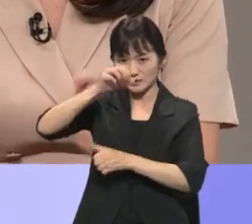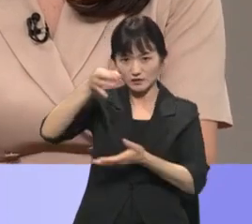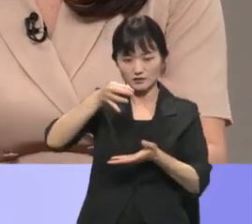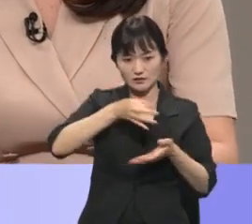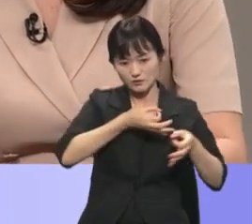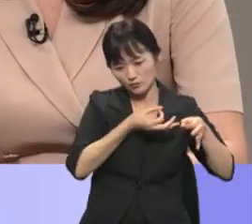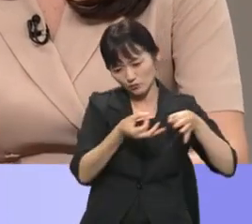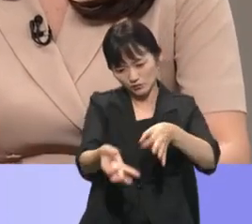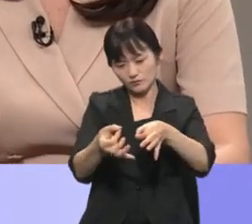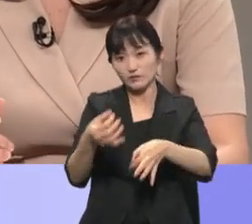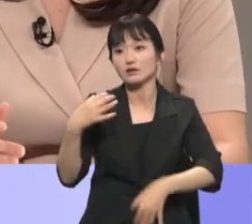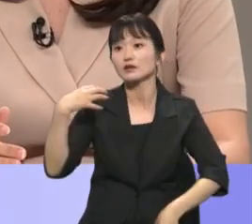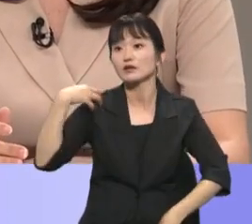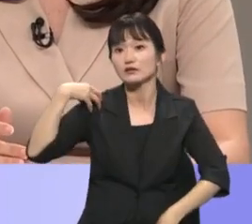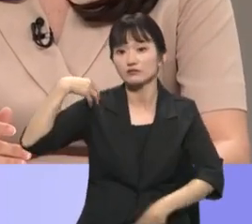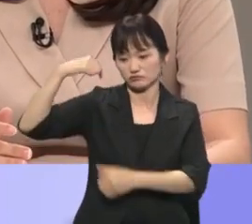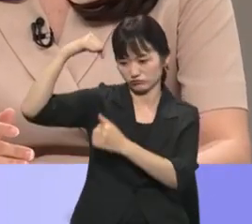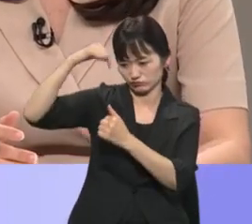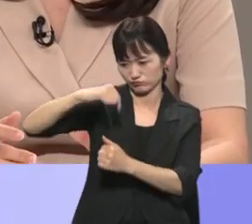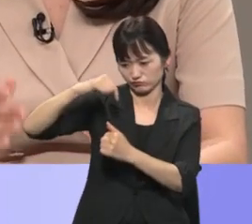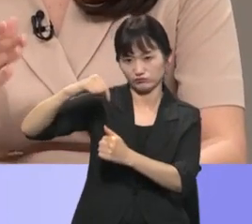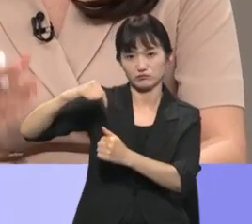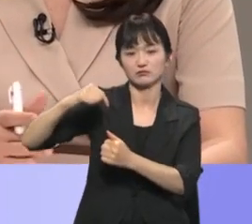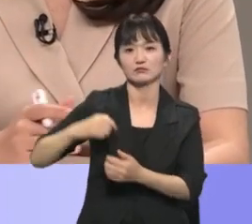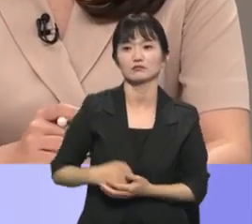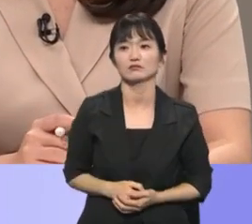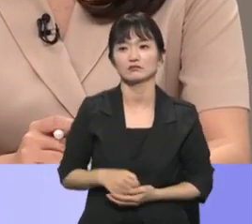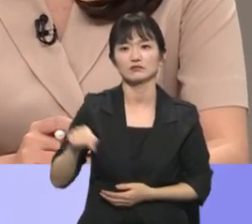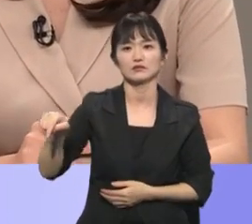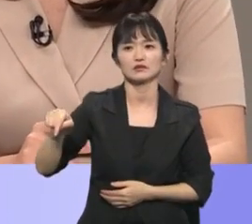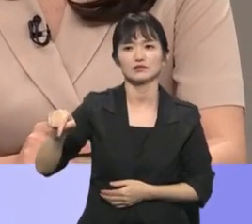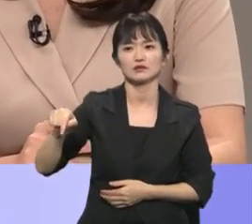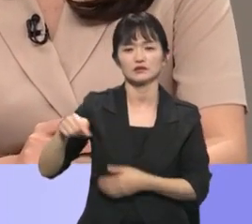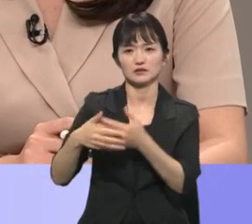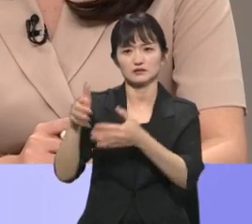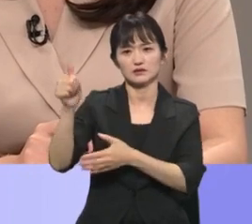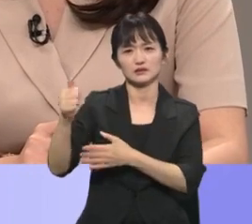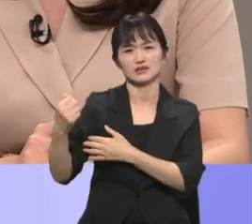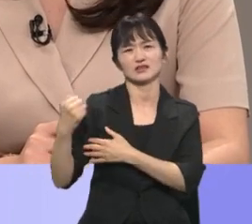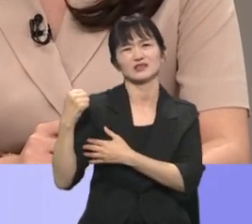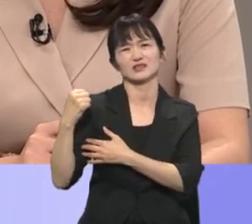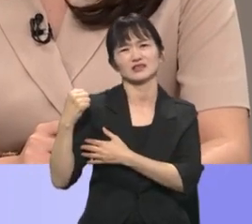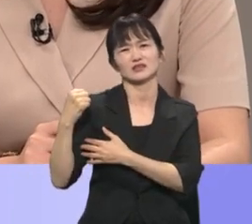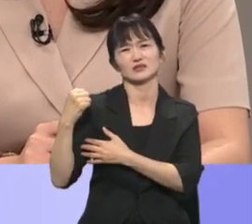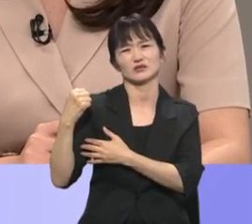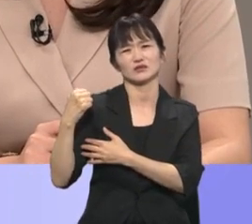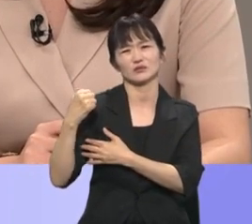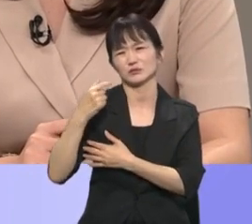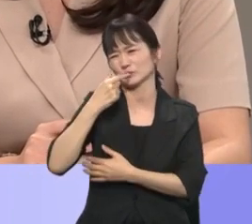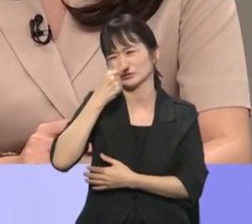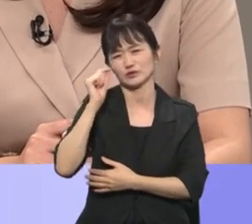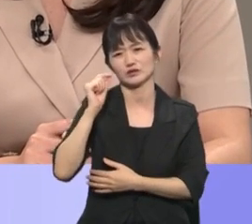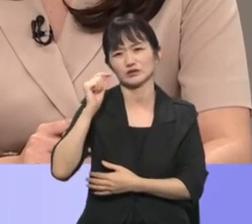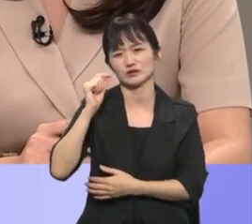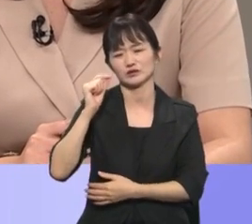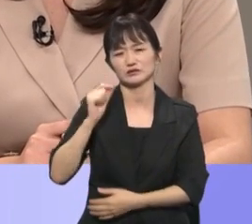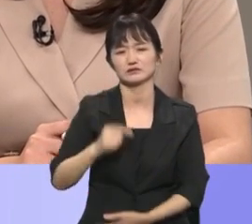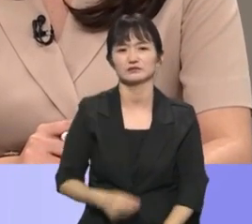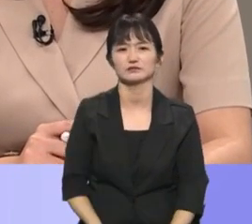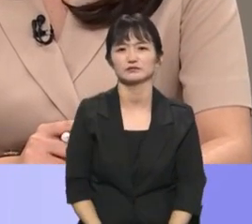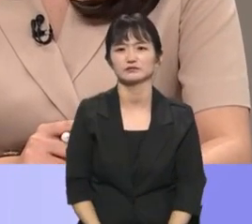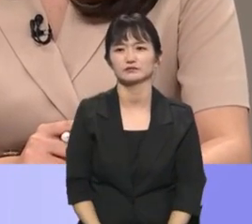있도록 책임감을 갖고 지휘를 했어야 되는 것인데이 부분에서 저는 장관의 역량이 상당히 부족했던 것이 아닌가를 의심하고 있는 거죠